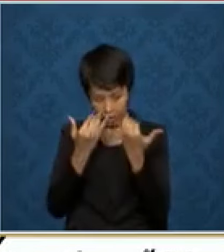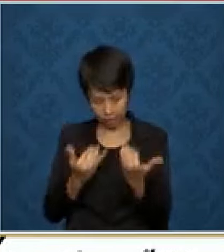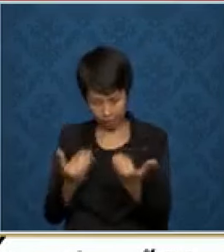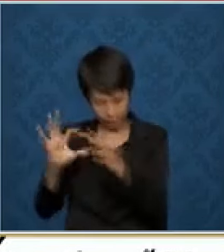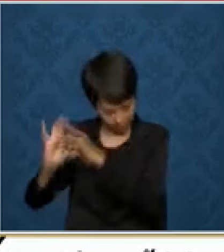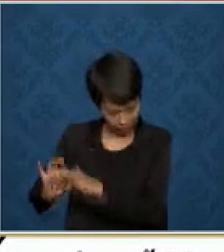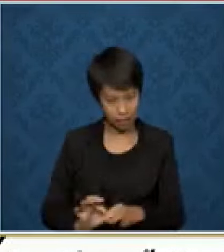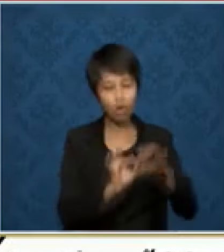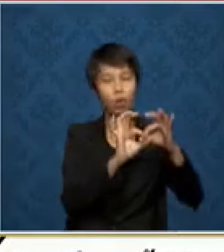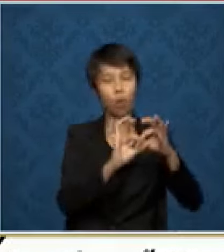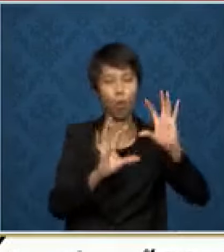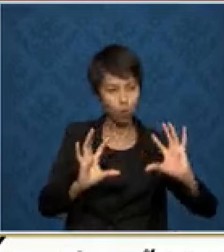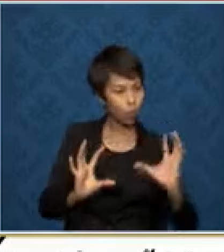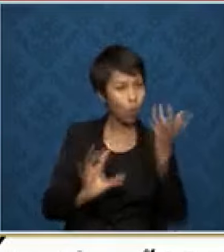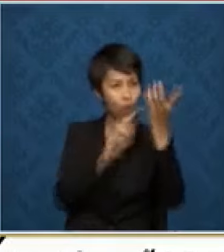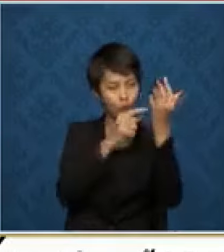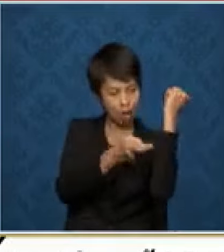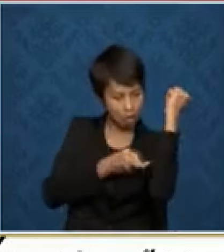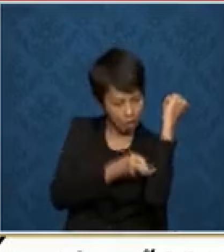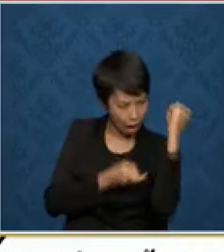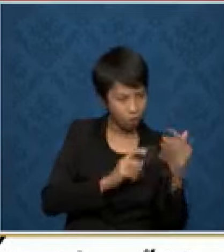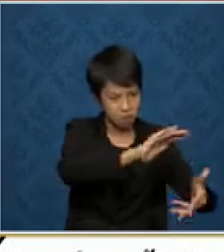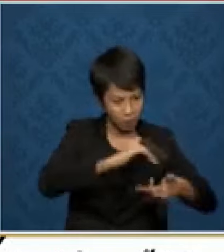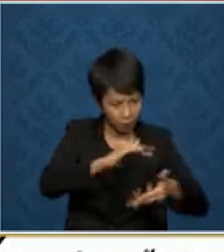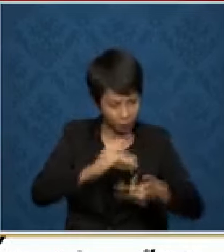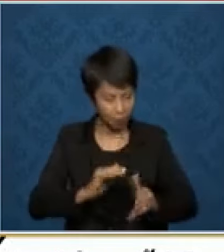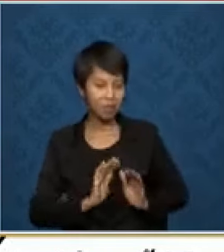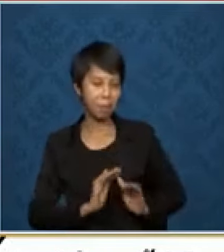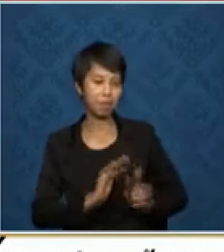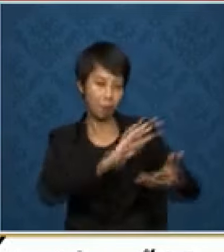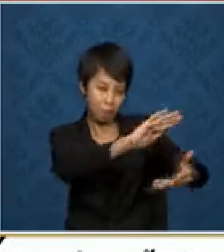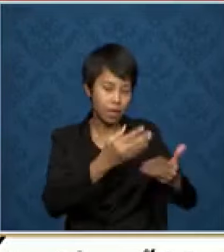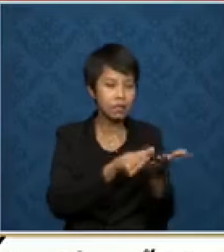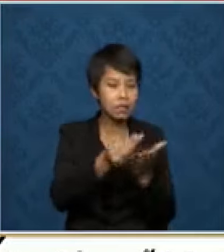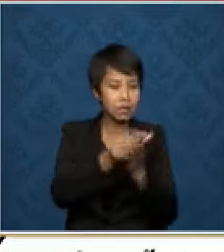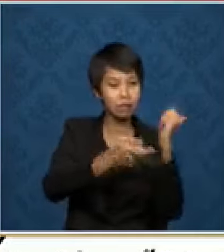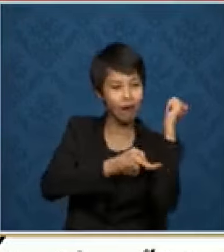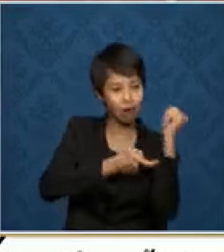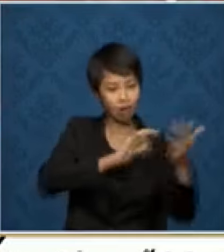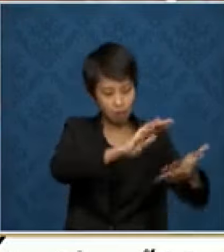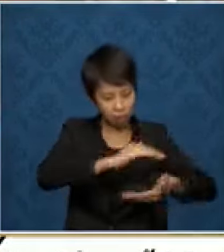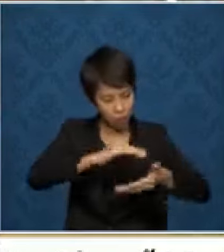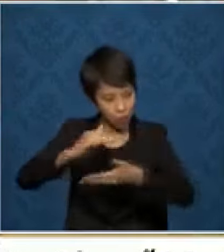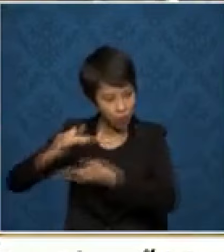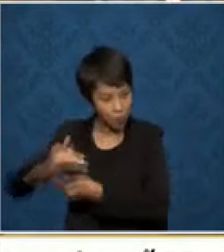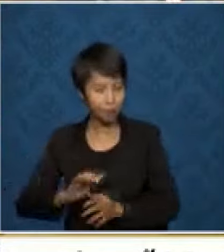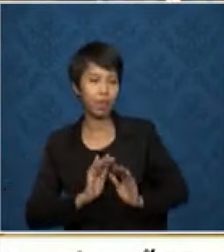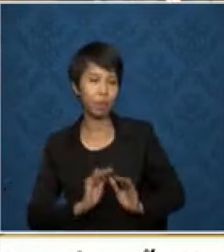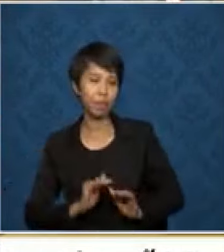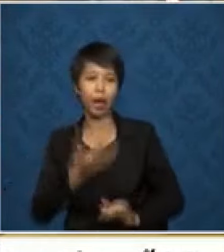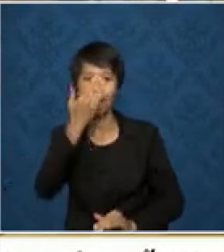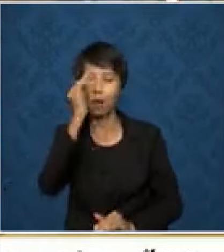ให้ทั้งโลกเร่งนำเข้ายางไปเก็บสต๊อกเพราะกลัวว่าเมื่อมาตรการ